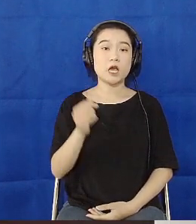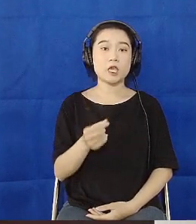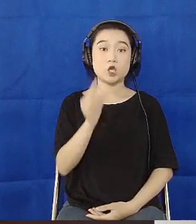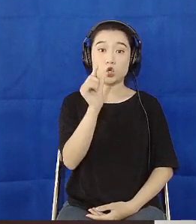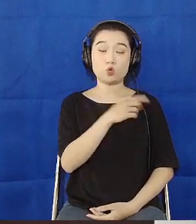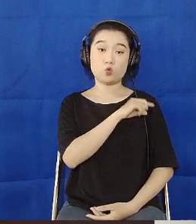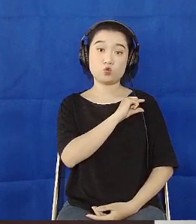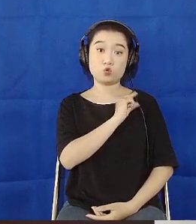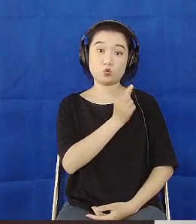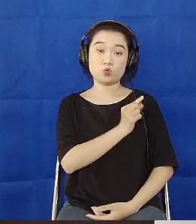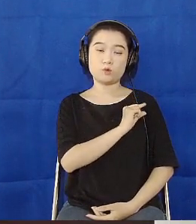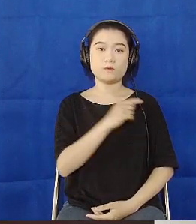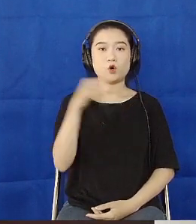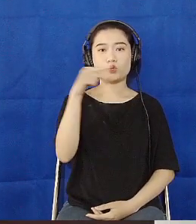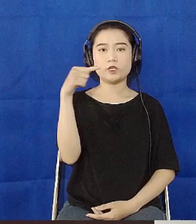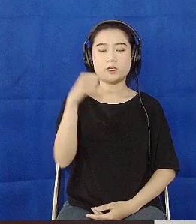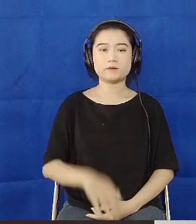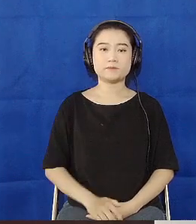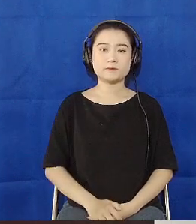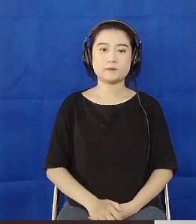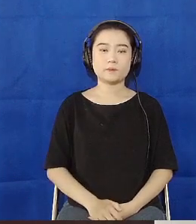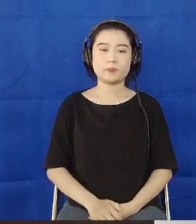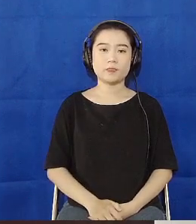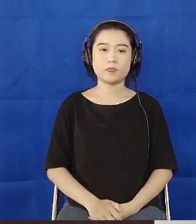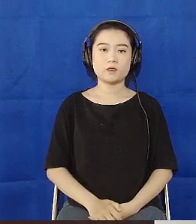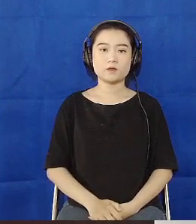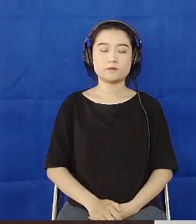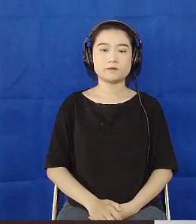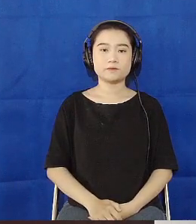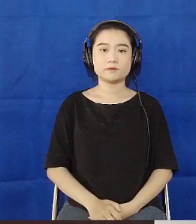rugi secara materi.